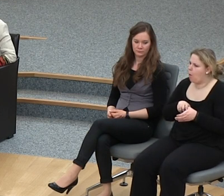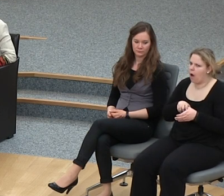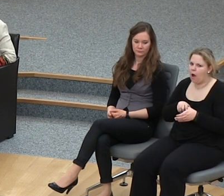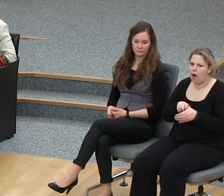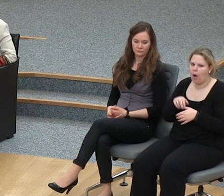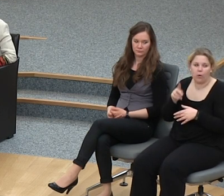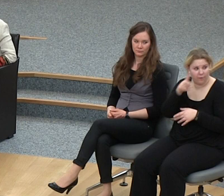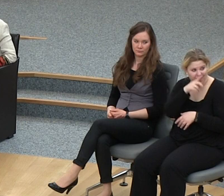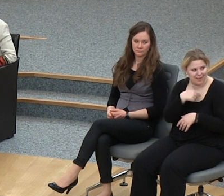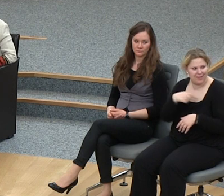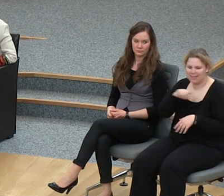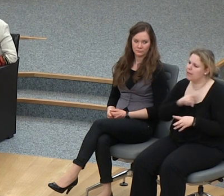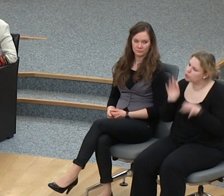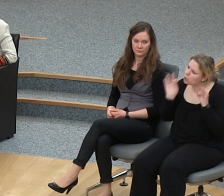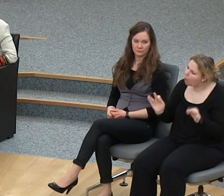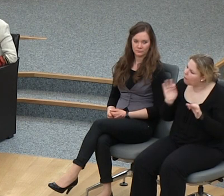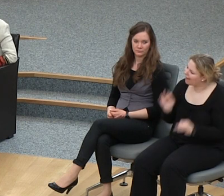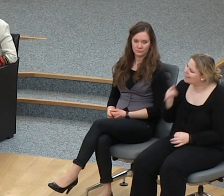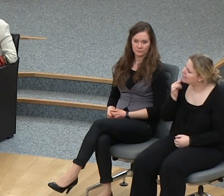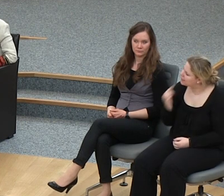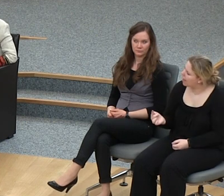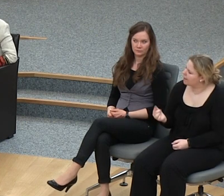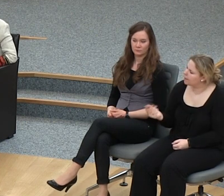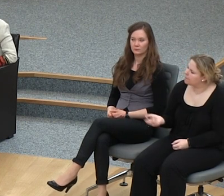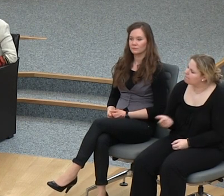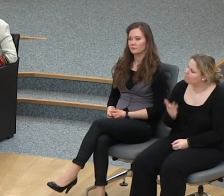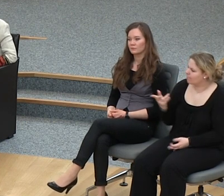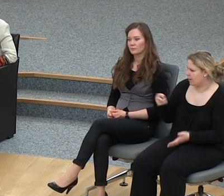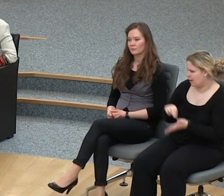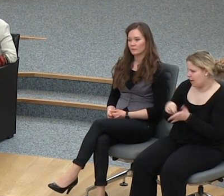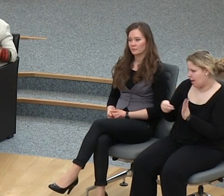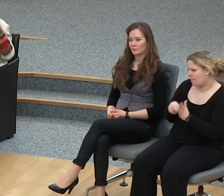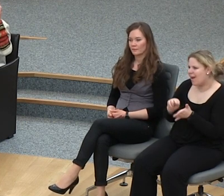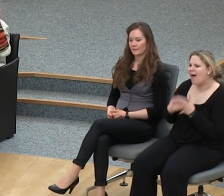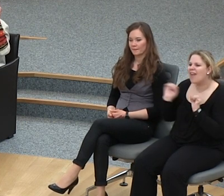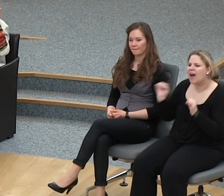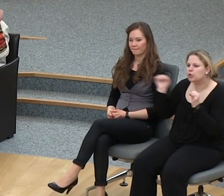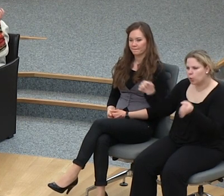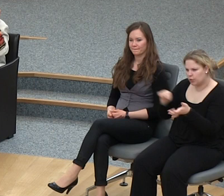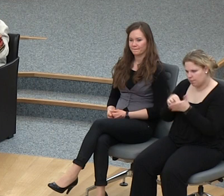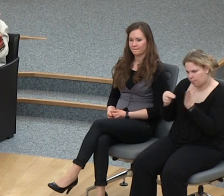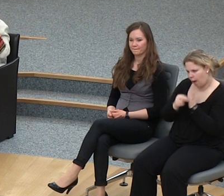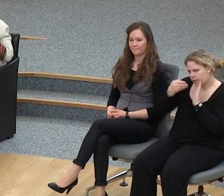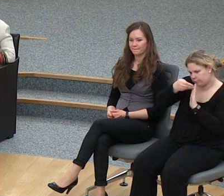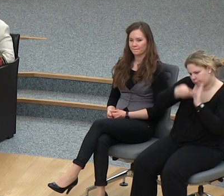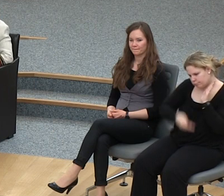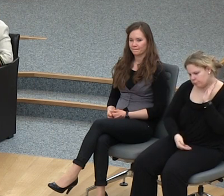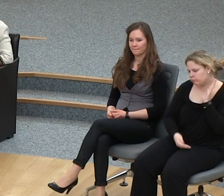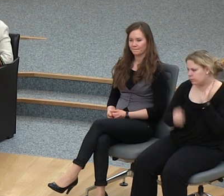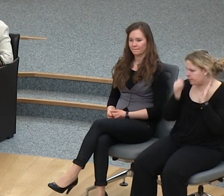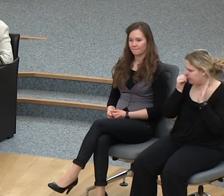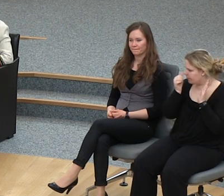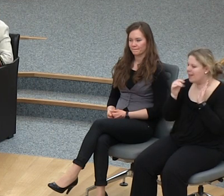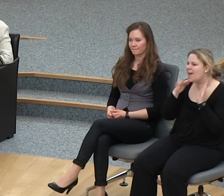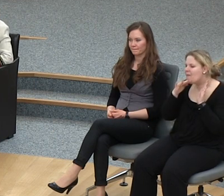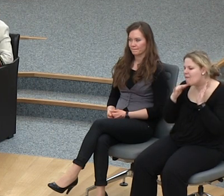ganz konkret sage, der Plan, der Aktionsplan, da haben ja auch viele Einrichtungen von Menschen